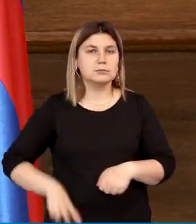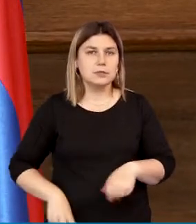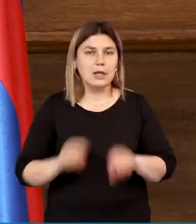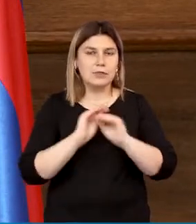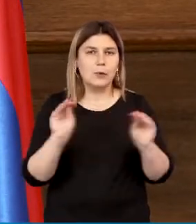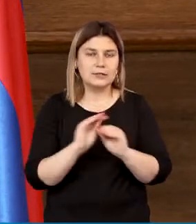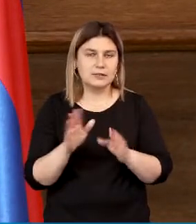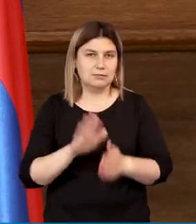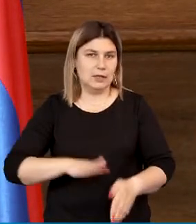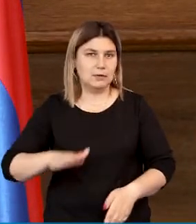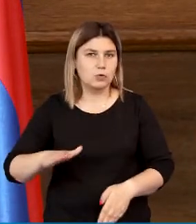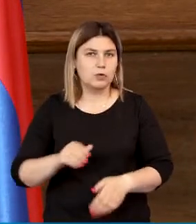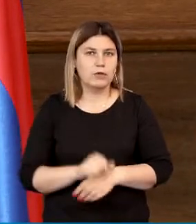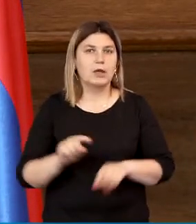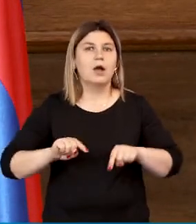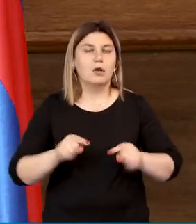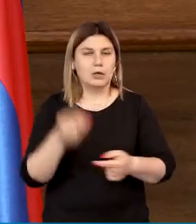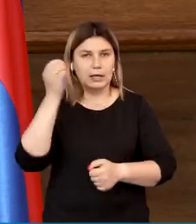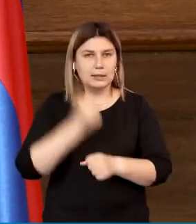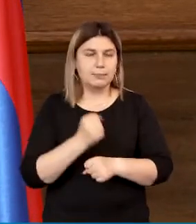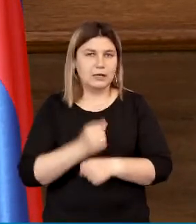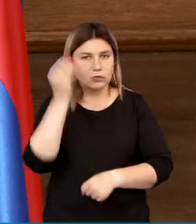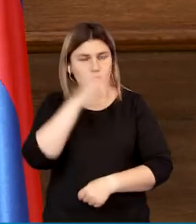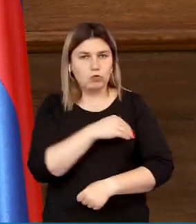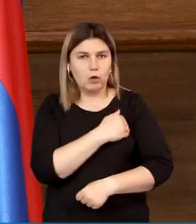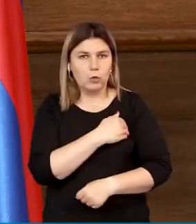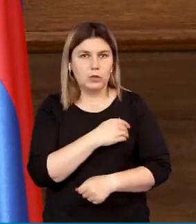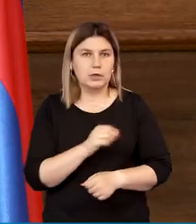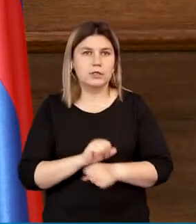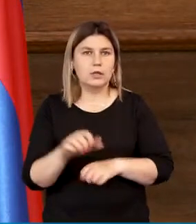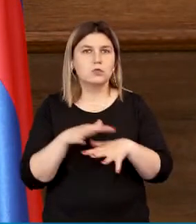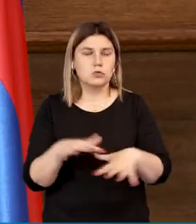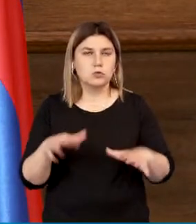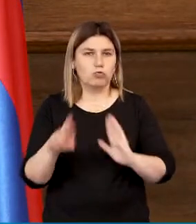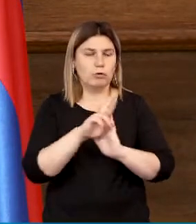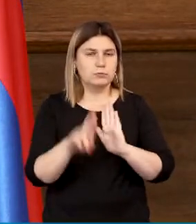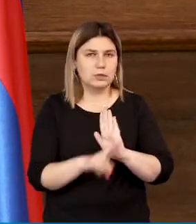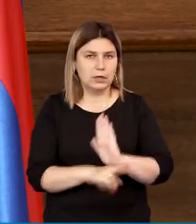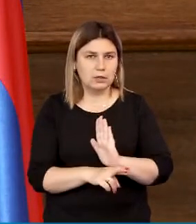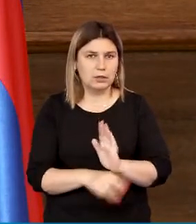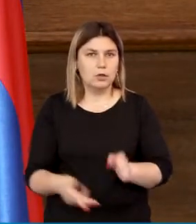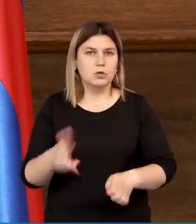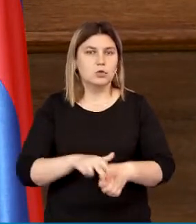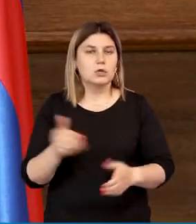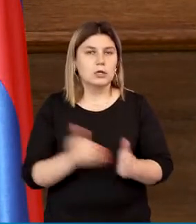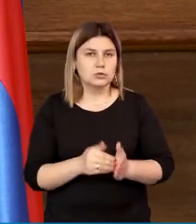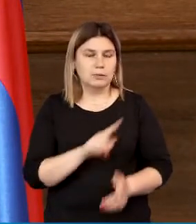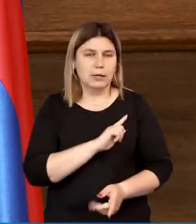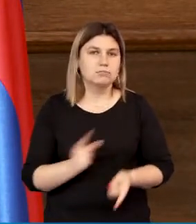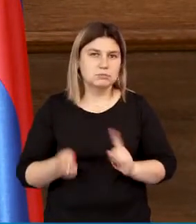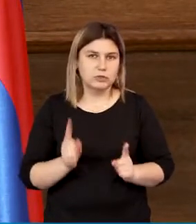Narodowej. W organizacji pracy szkoły jest sporo reguł, które trzeba będzie